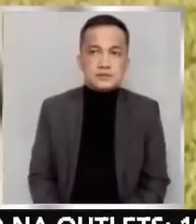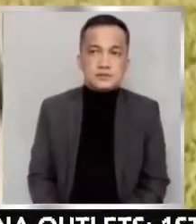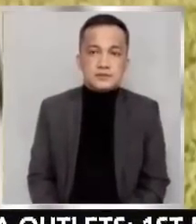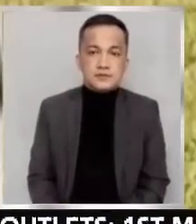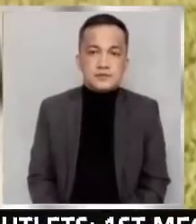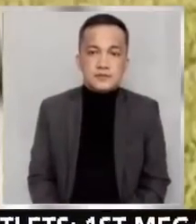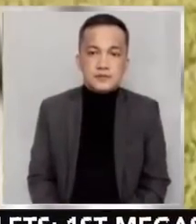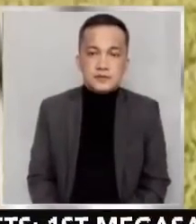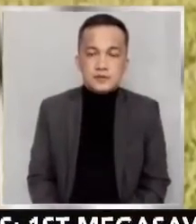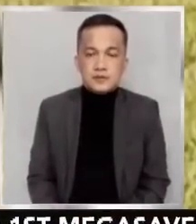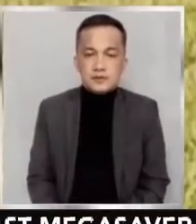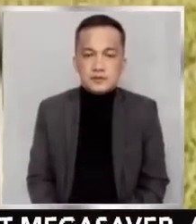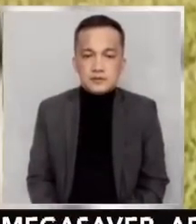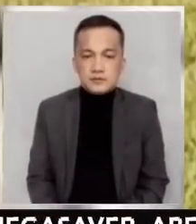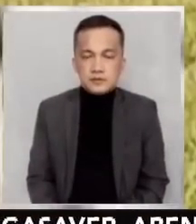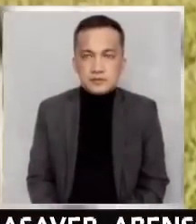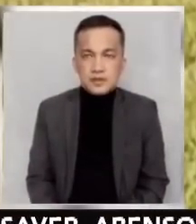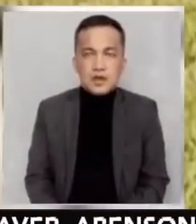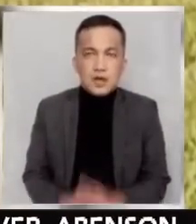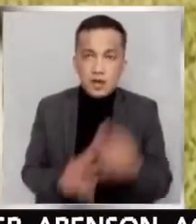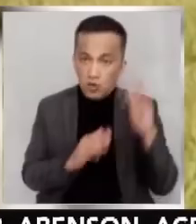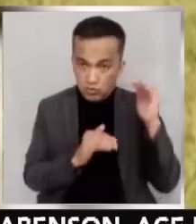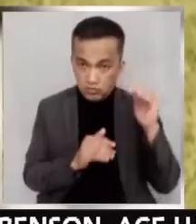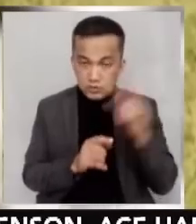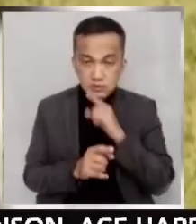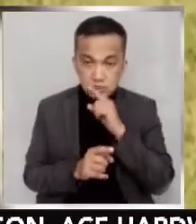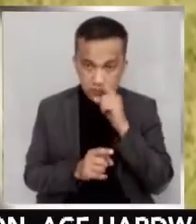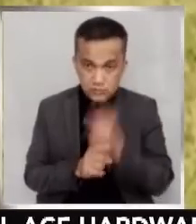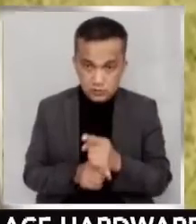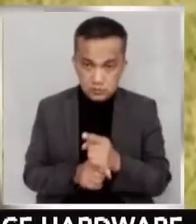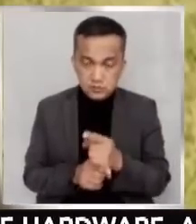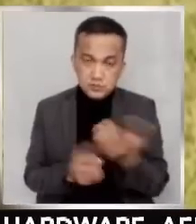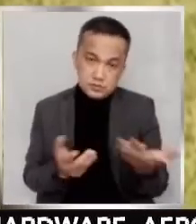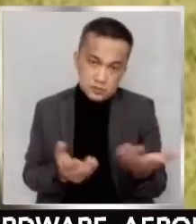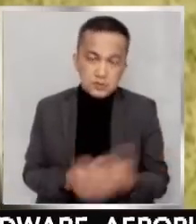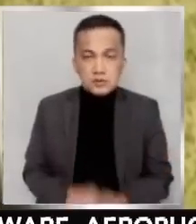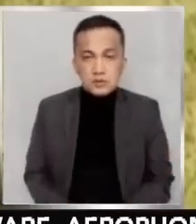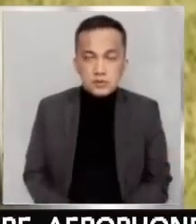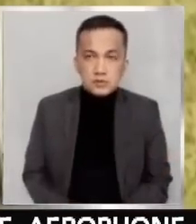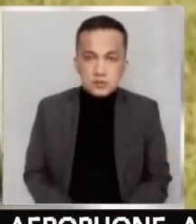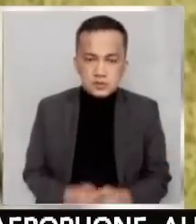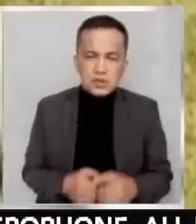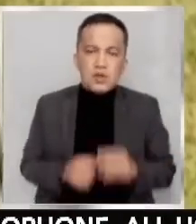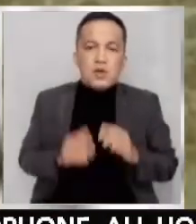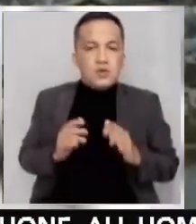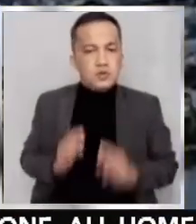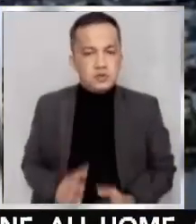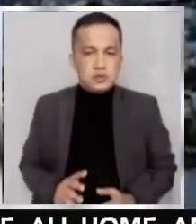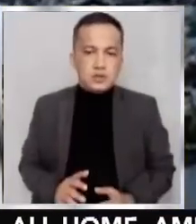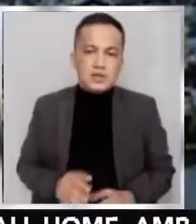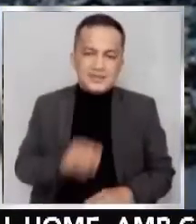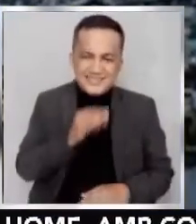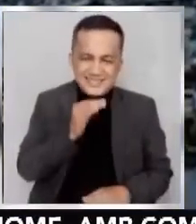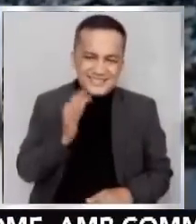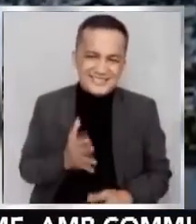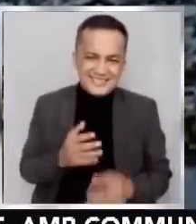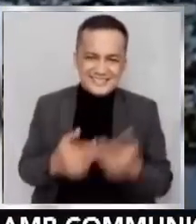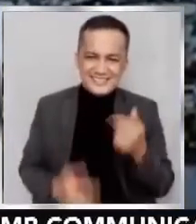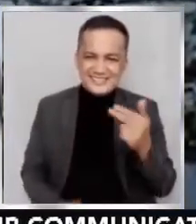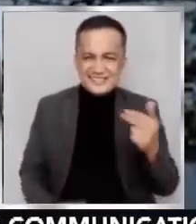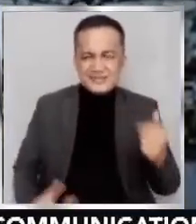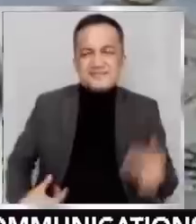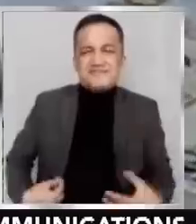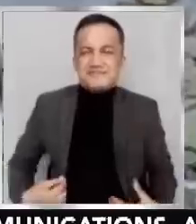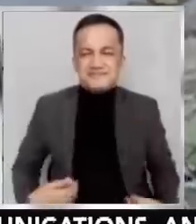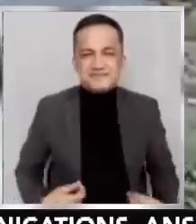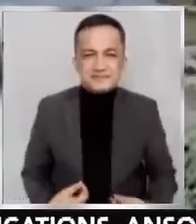Kasi ano nga, yung magkatotoo. Ganun. Para makaginaginhawa din ng mga magsasaka. May bagong